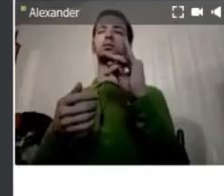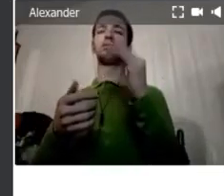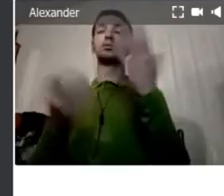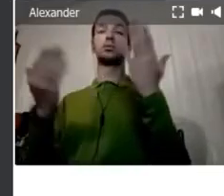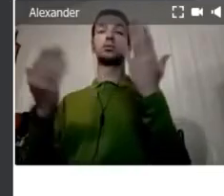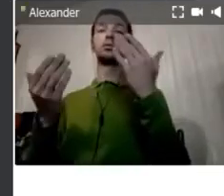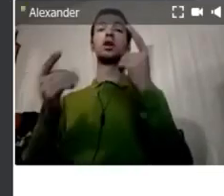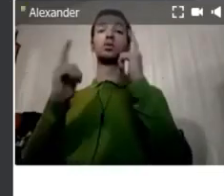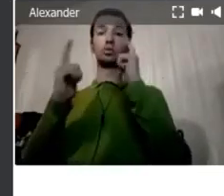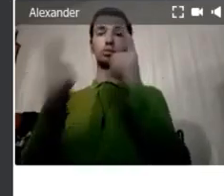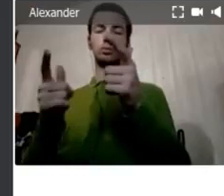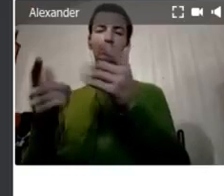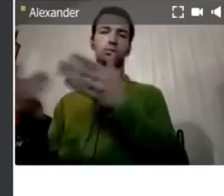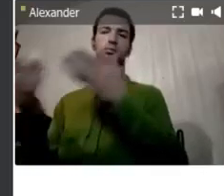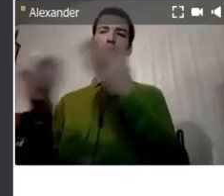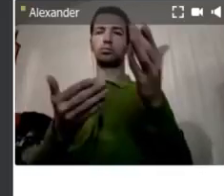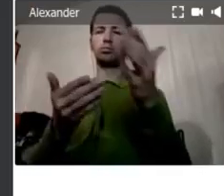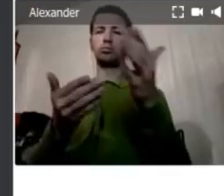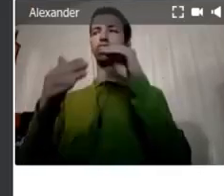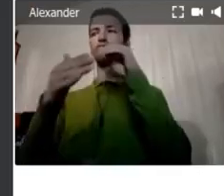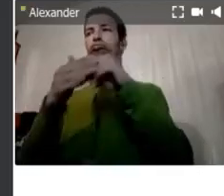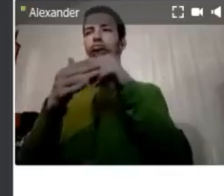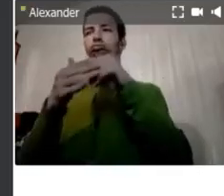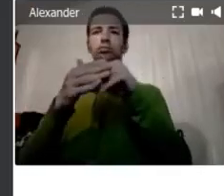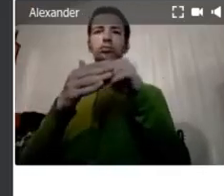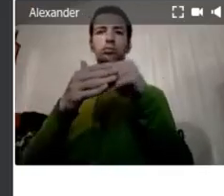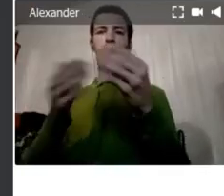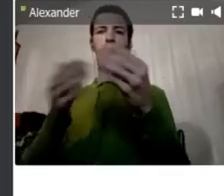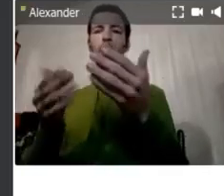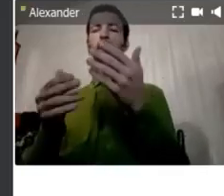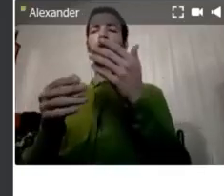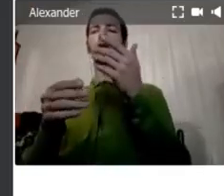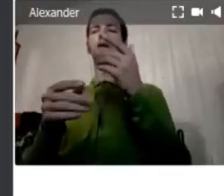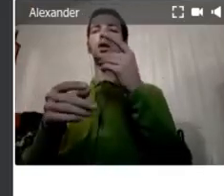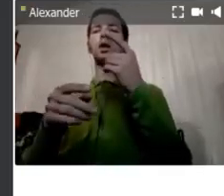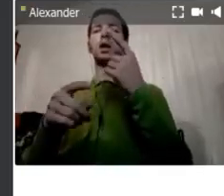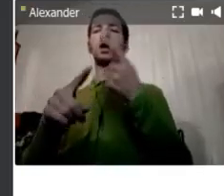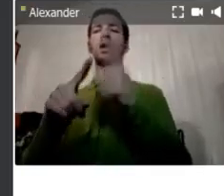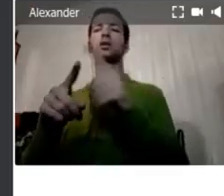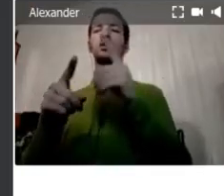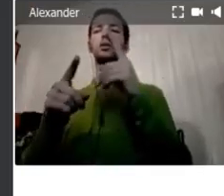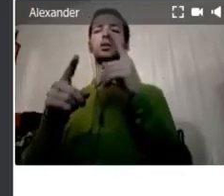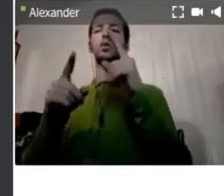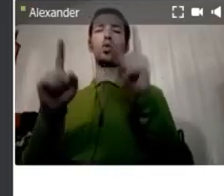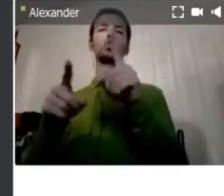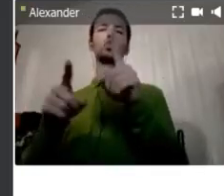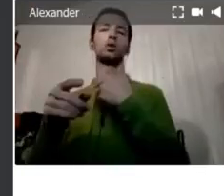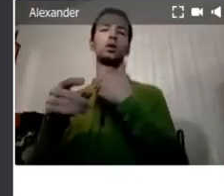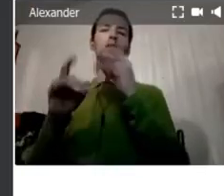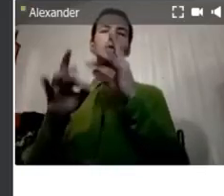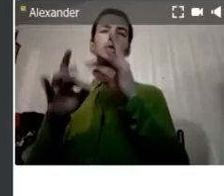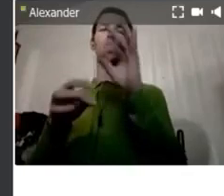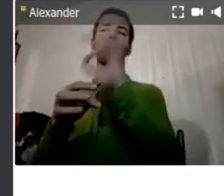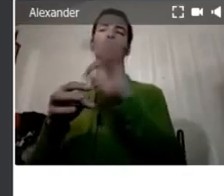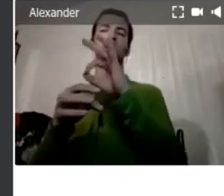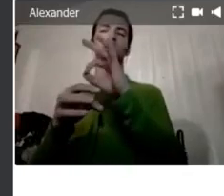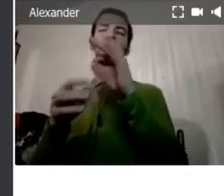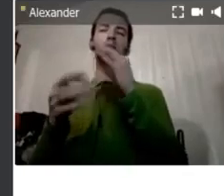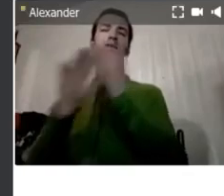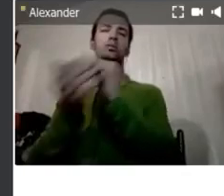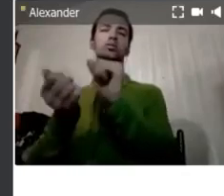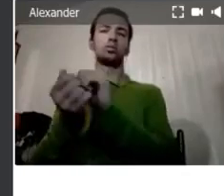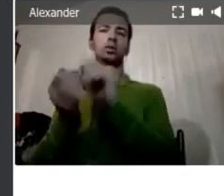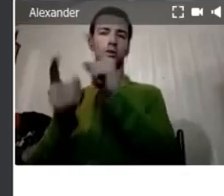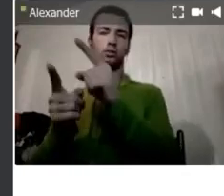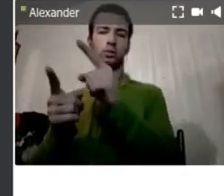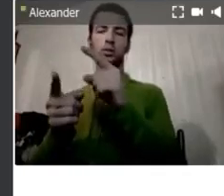Geek Capital своим клиентам. Опять же, это предлагается все через нашу онлайн-платформу globalintergold.com. То